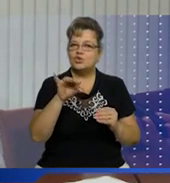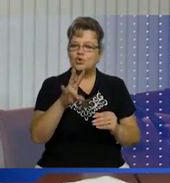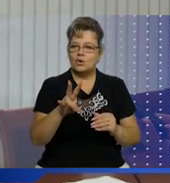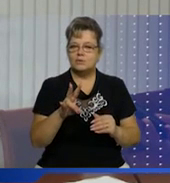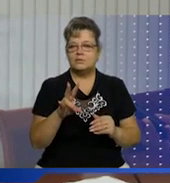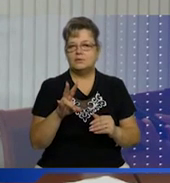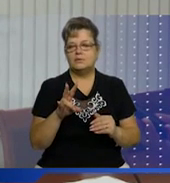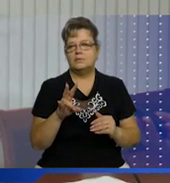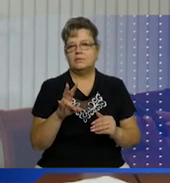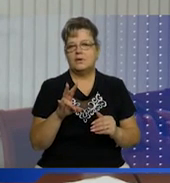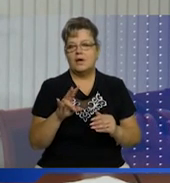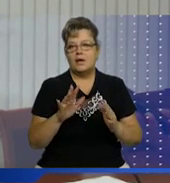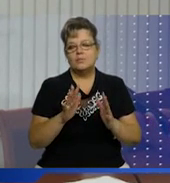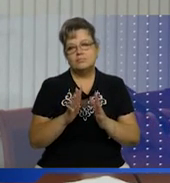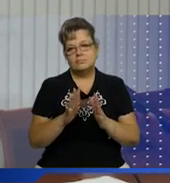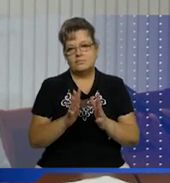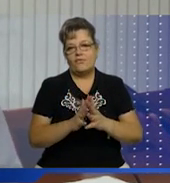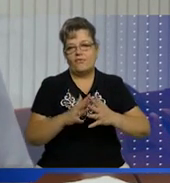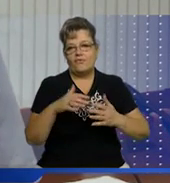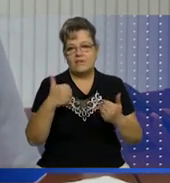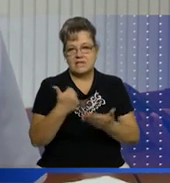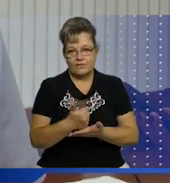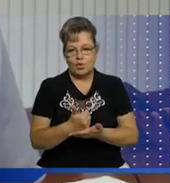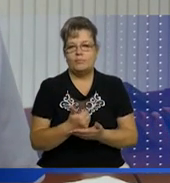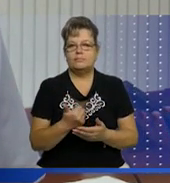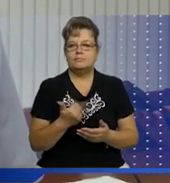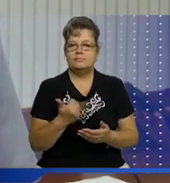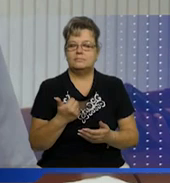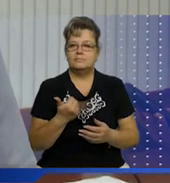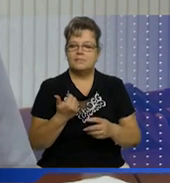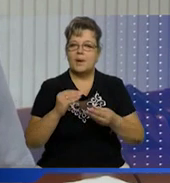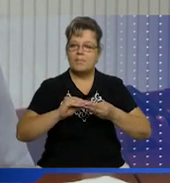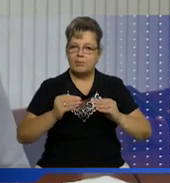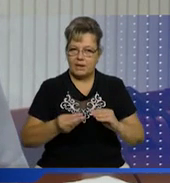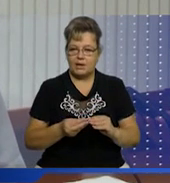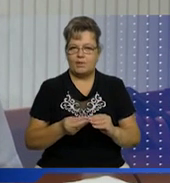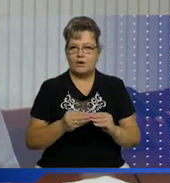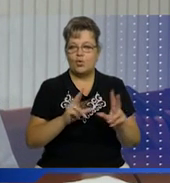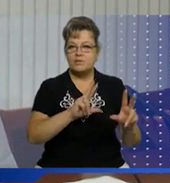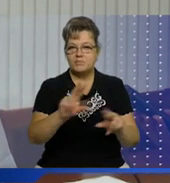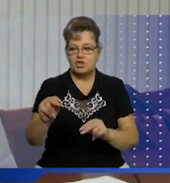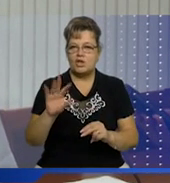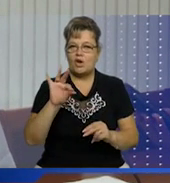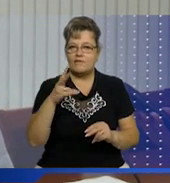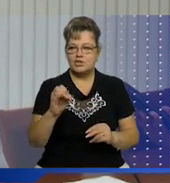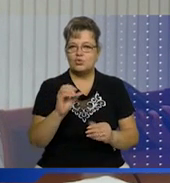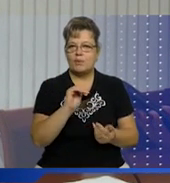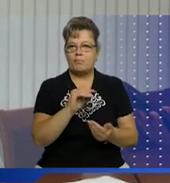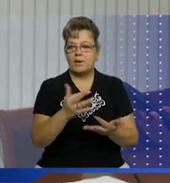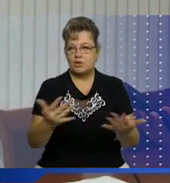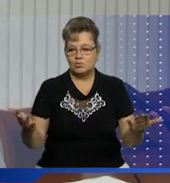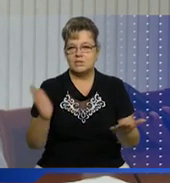710 тысяч тонн. В основном, конечно, проблемой обеспечения